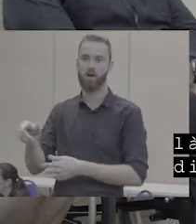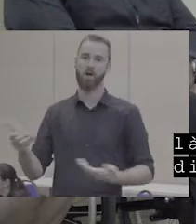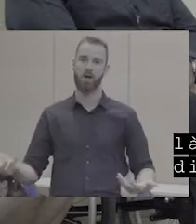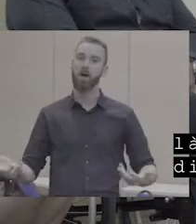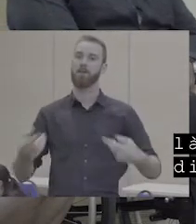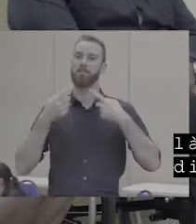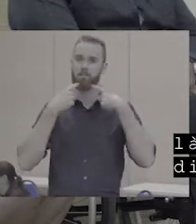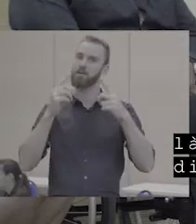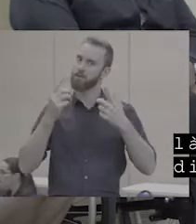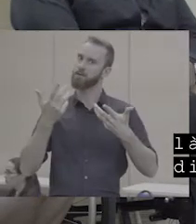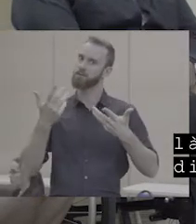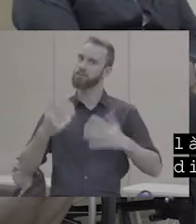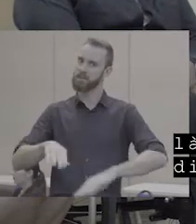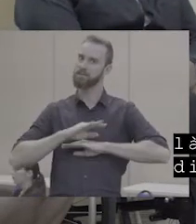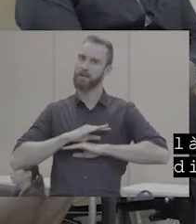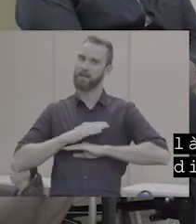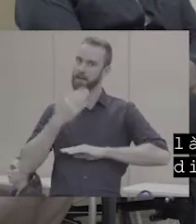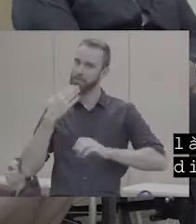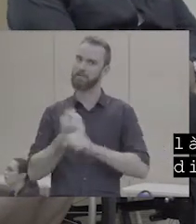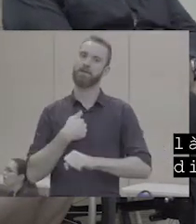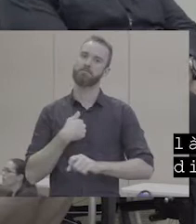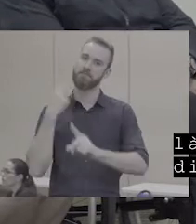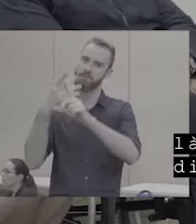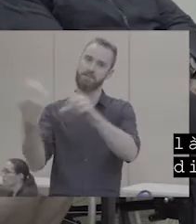notre satisfaction de dire, bien, mission accomplie.